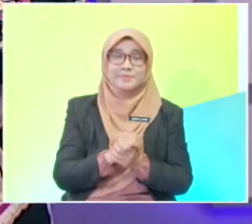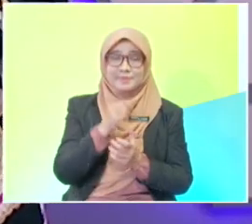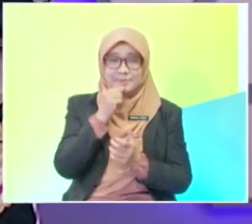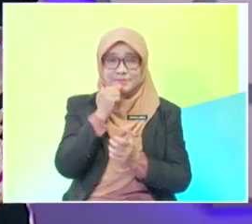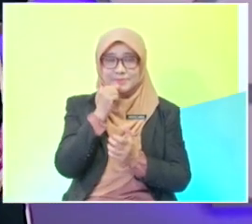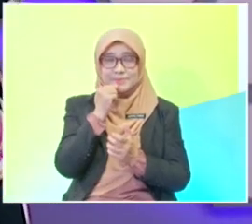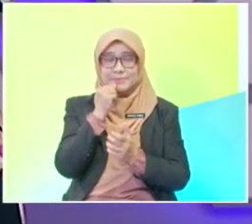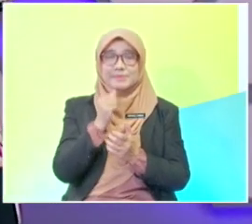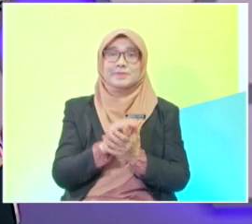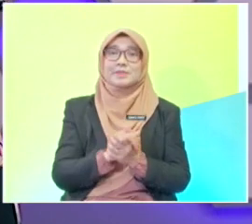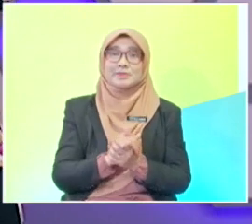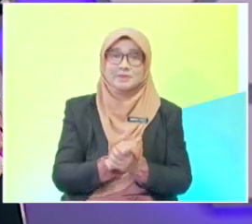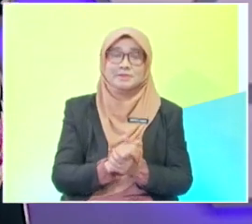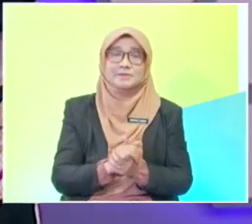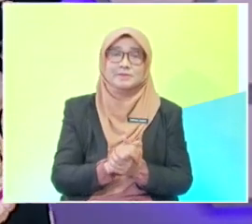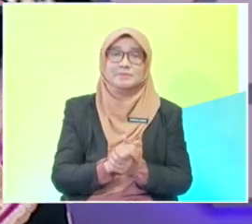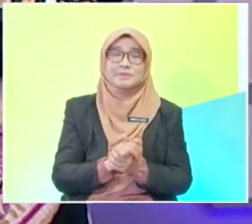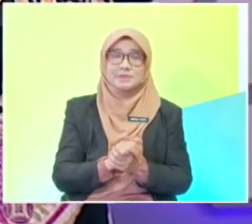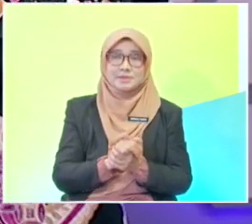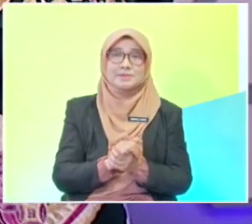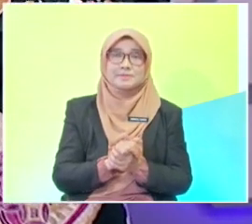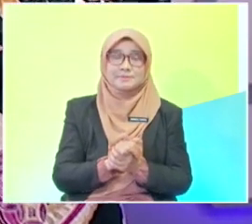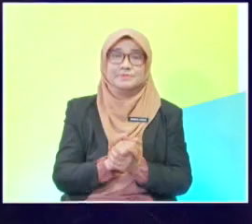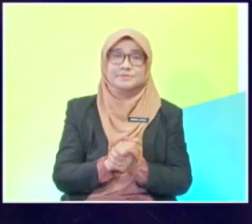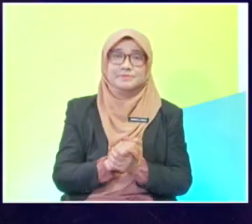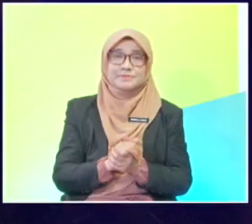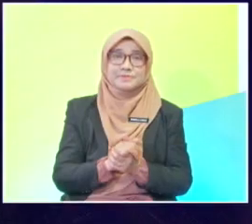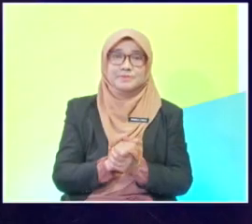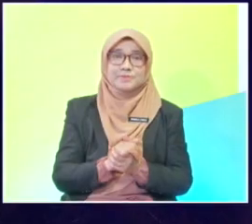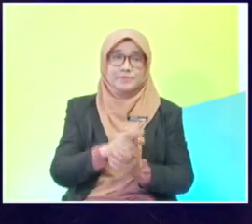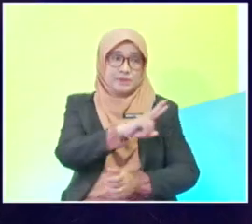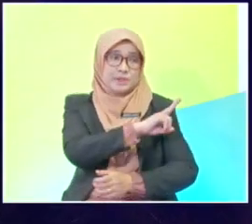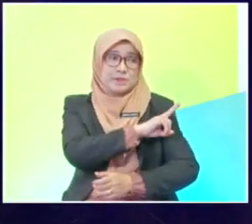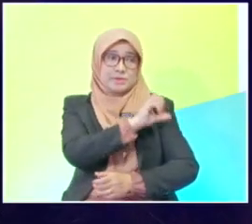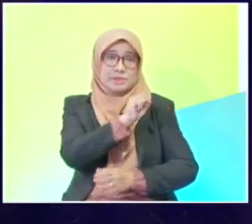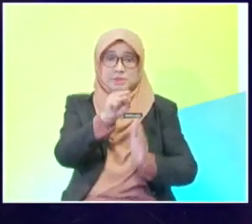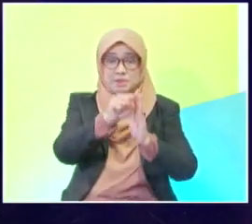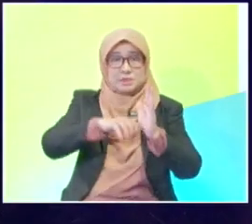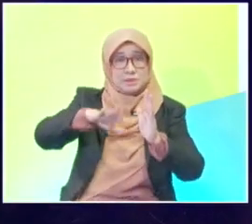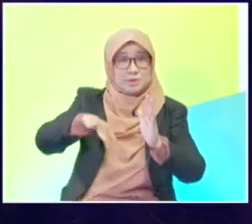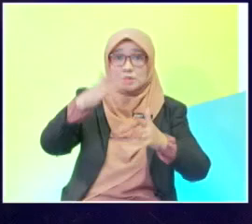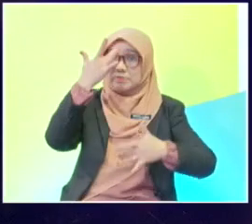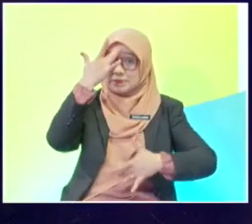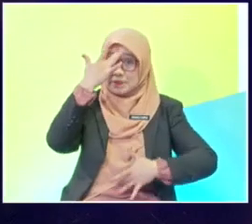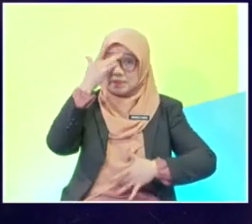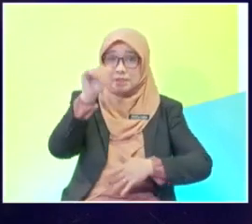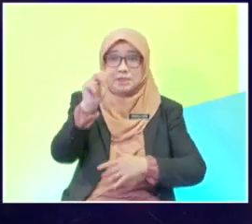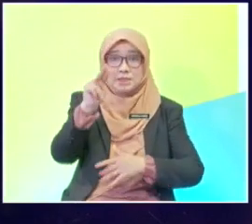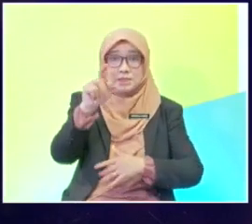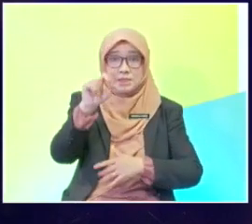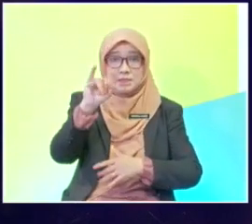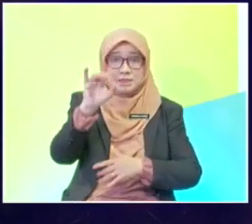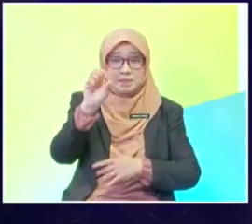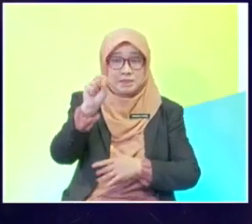berpanjangan. Anti-serum itu bersifat sementara. Vaksin ialah sebelum kita dapat penyakit, anti-serum selepas kita